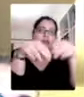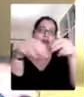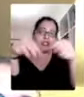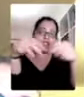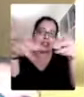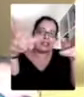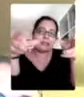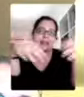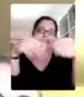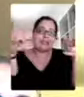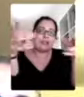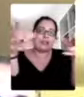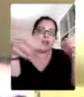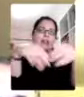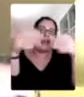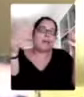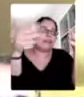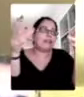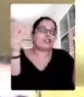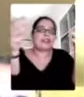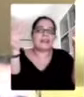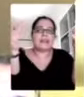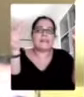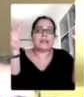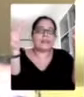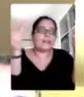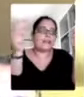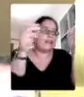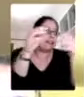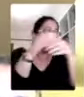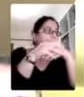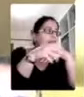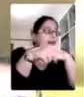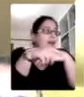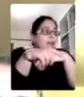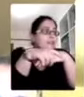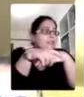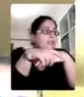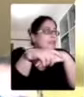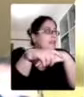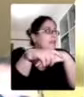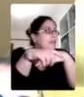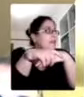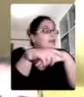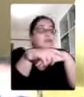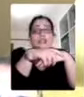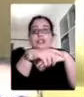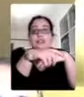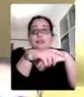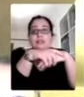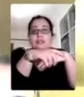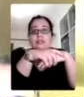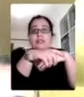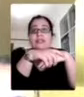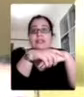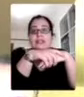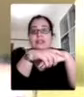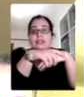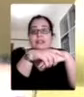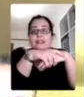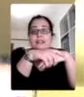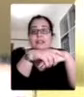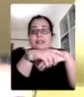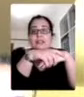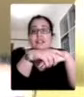azıcık nem bile o ince kıyım ya yetiyor. Hemen işte nemleniyor falan filan. Hayır, Halbuki ben çok şaşıyorum o sigara